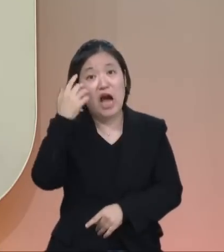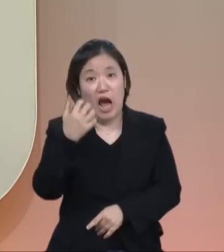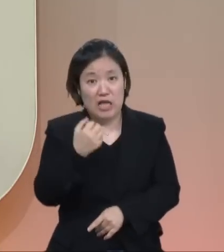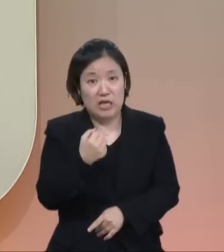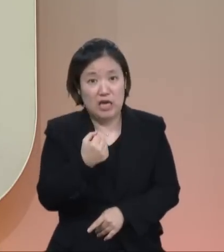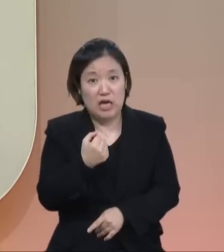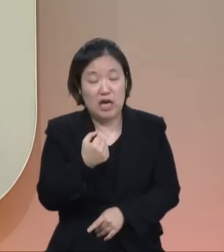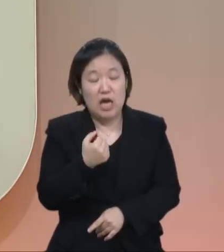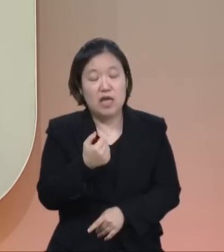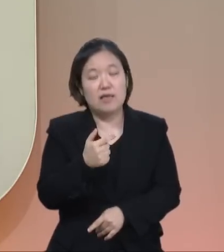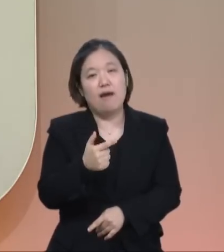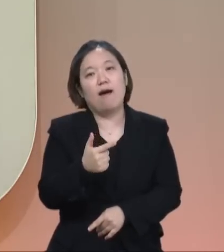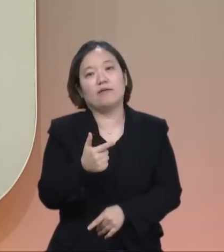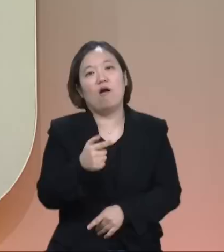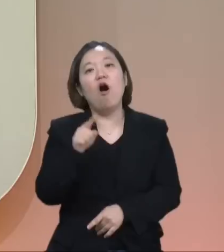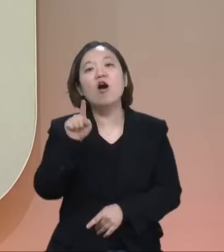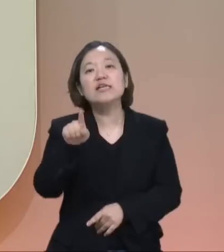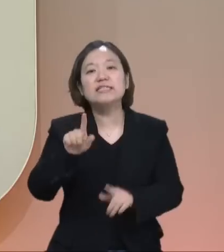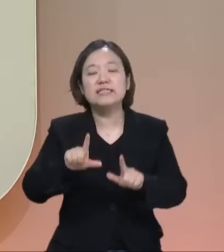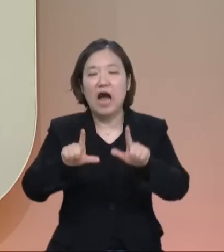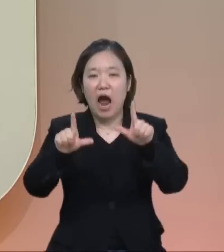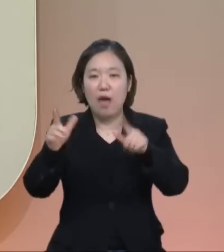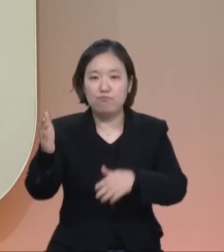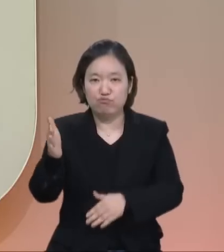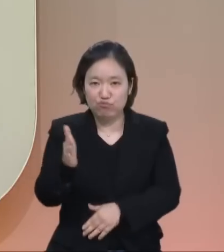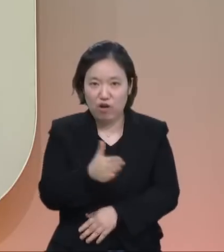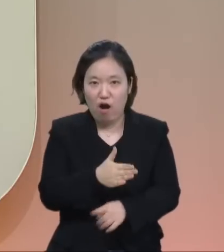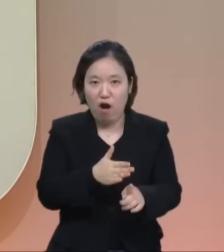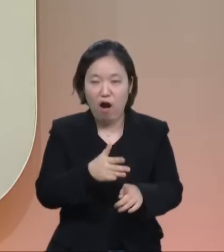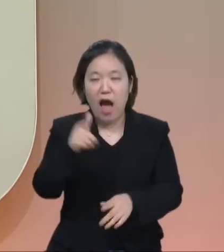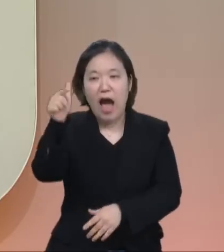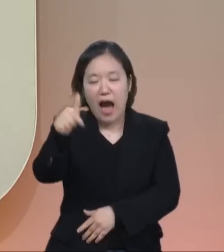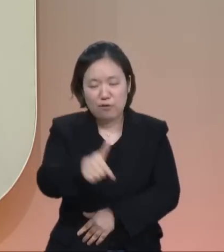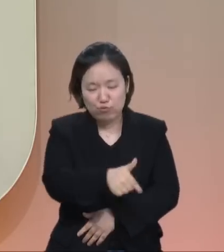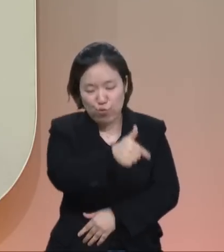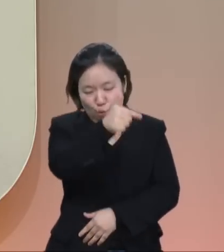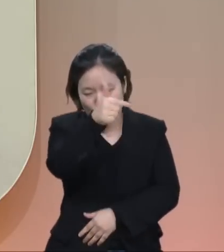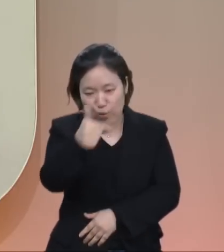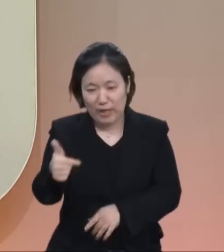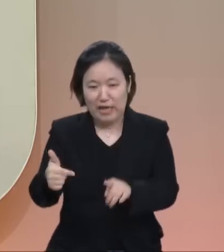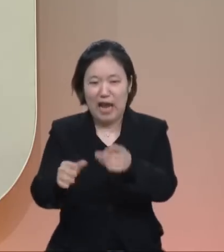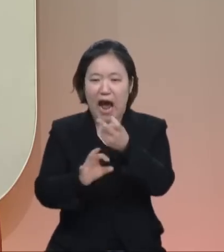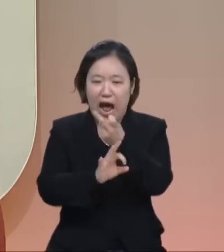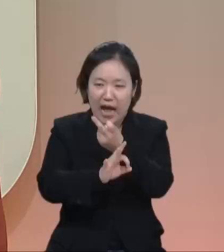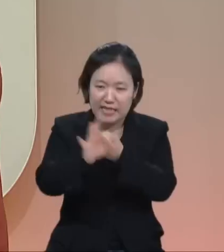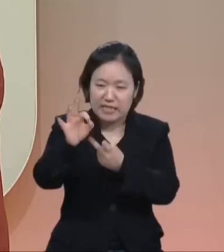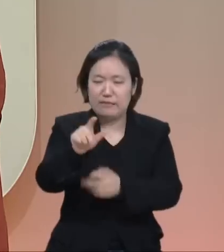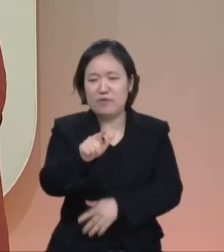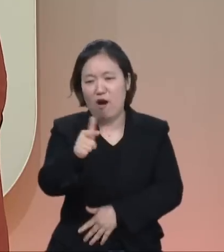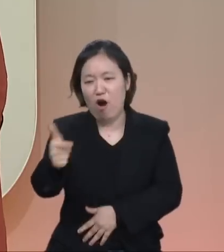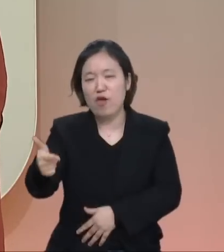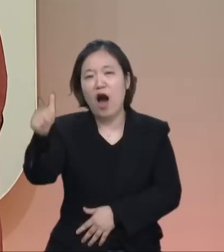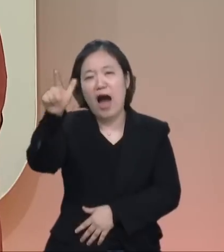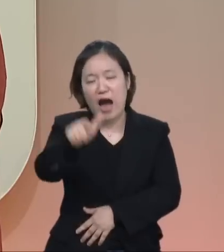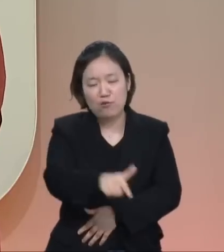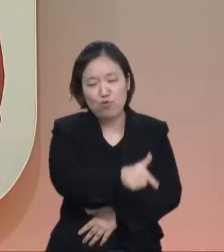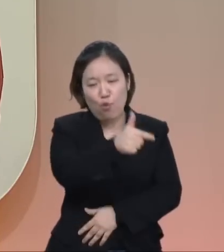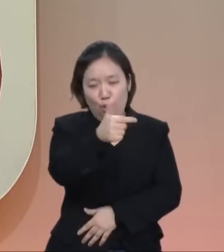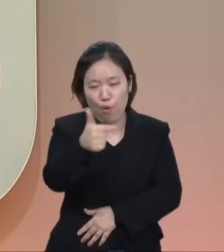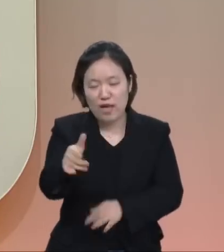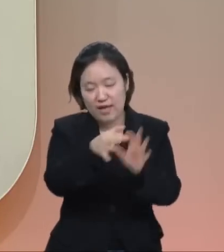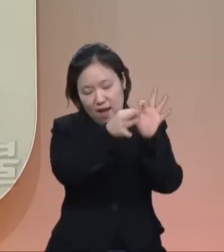그날로 아침 저녁으로 오직 아침 저녁으로 한결같이